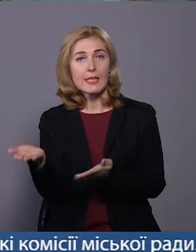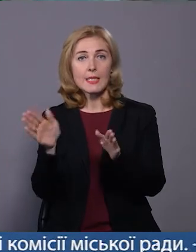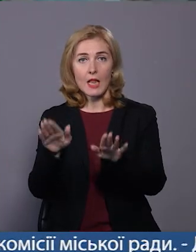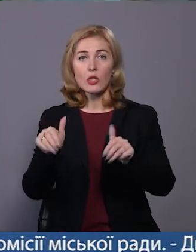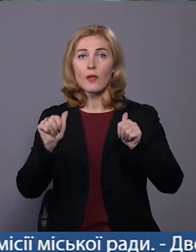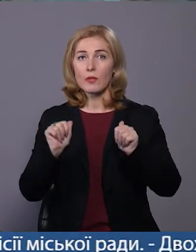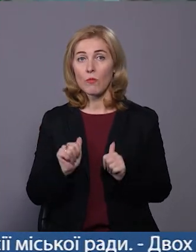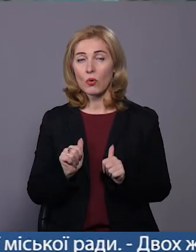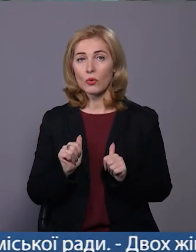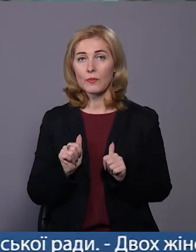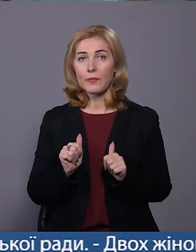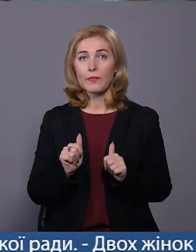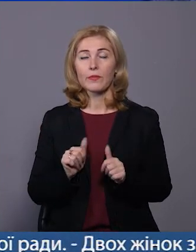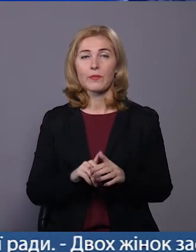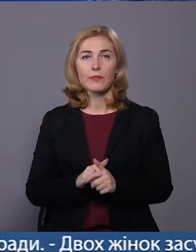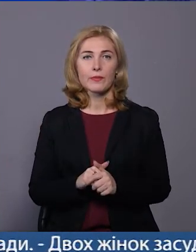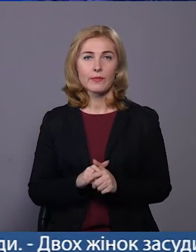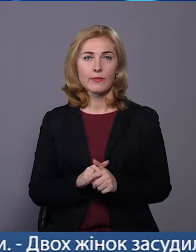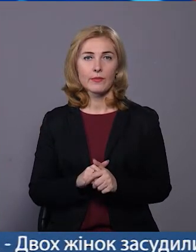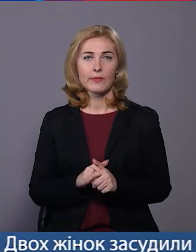спокої. Судовний напад все одно прийде.